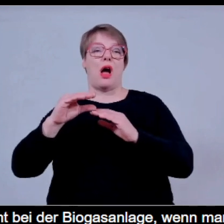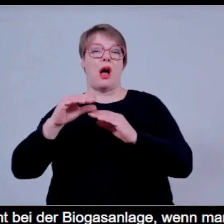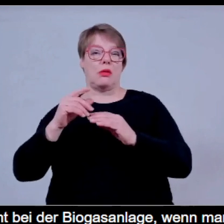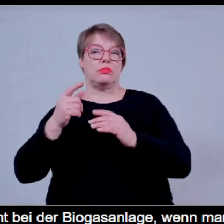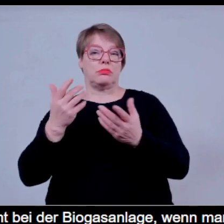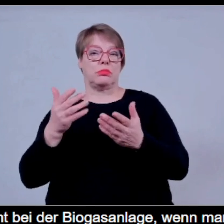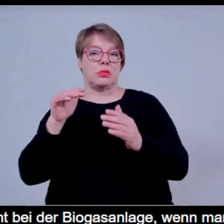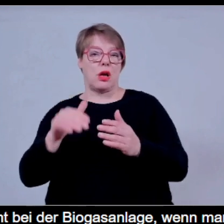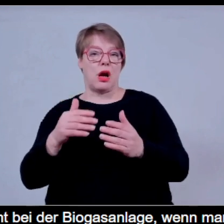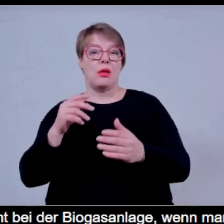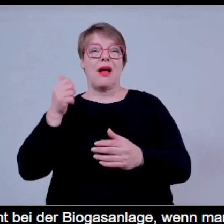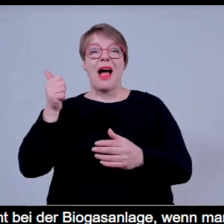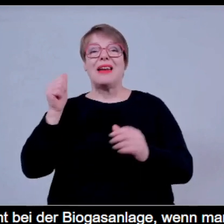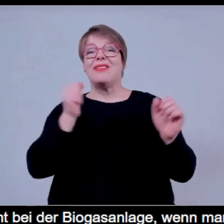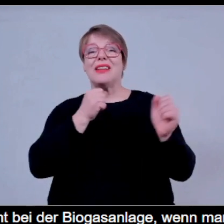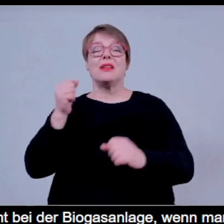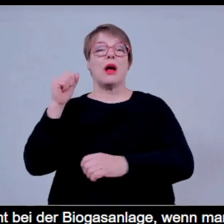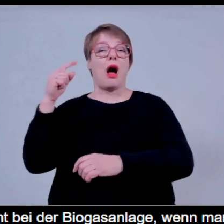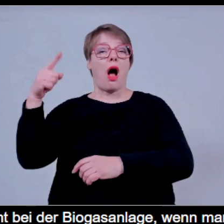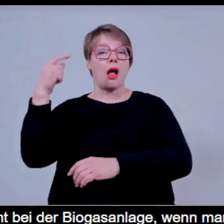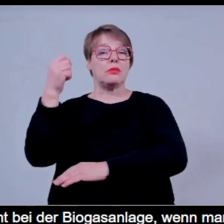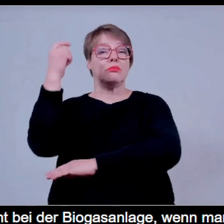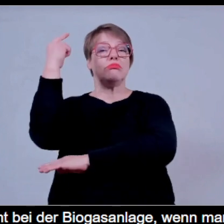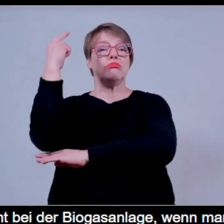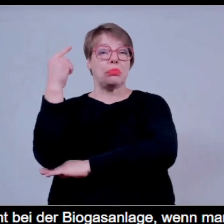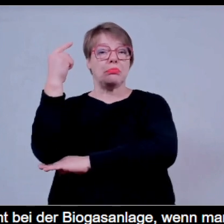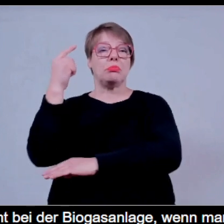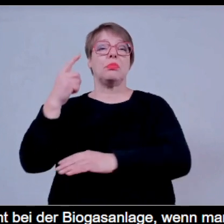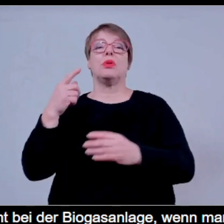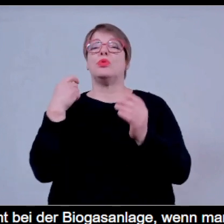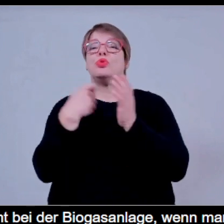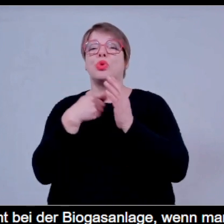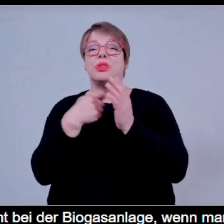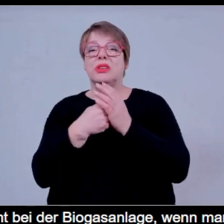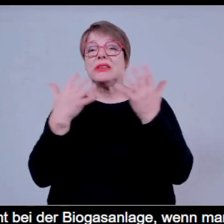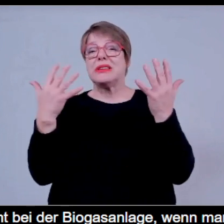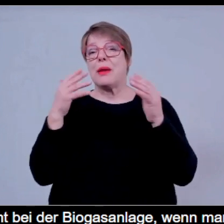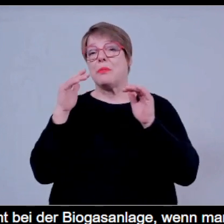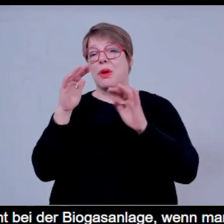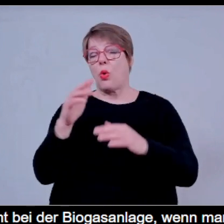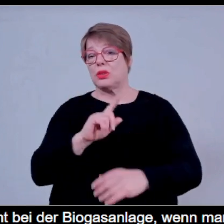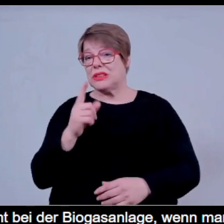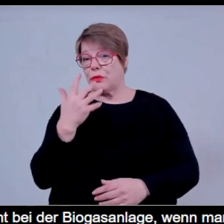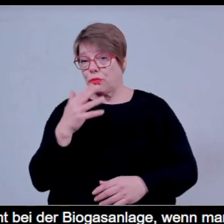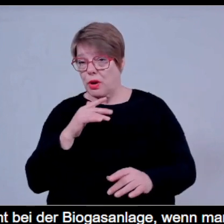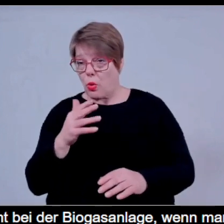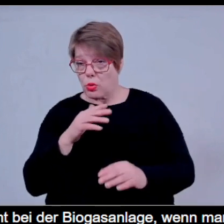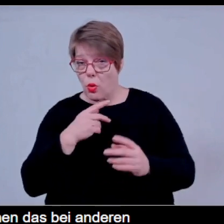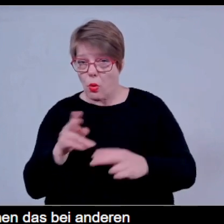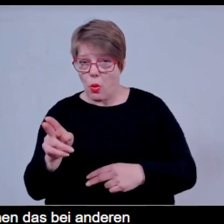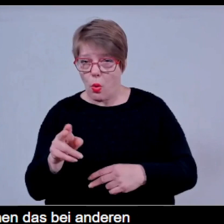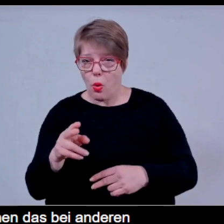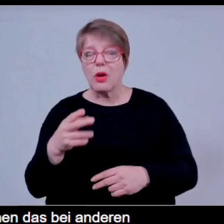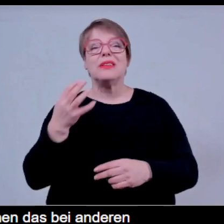Die Investoren eigentlich sagen, jetzt geht endlich was, die Kommunen mitziehen, die Bürger mitziehen, die Proteste gegen Windräder